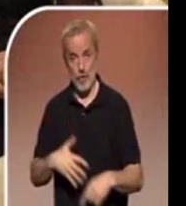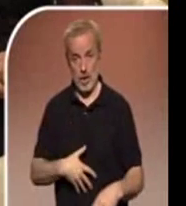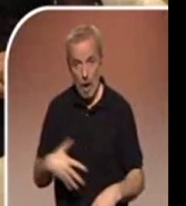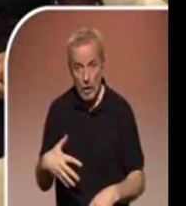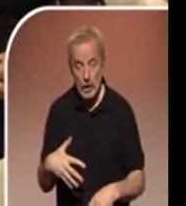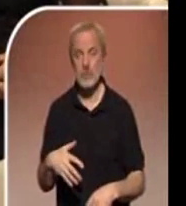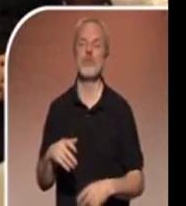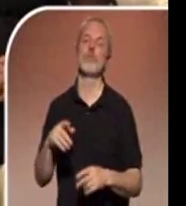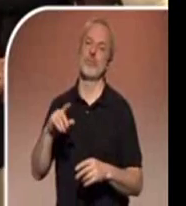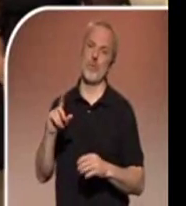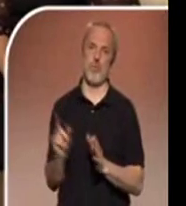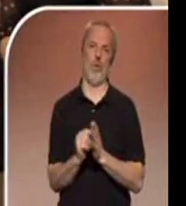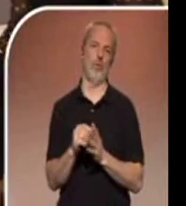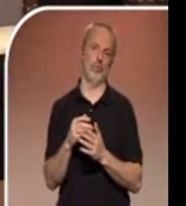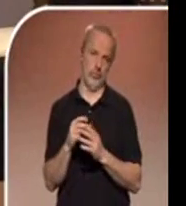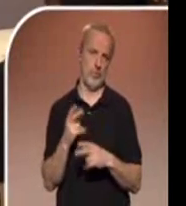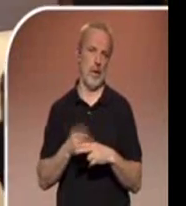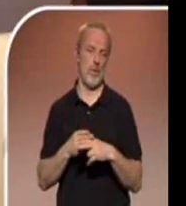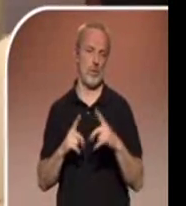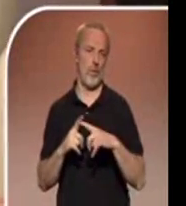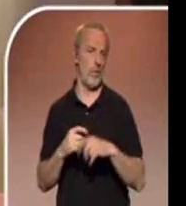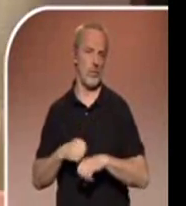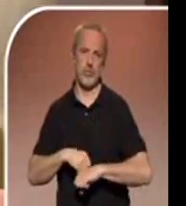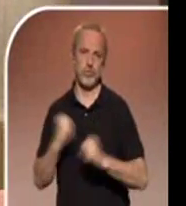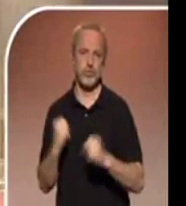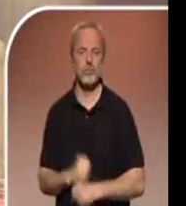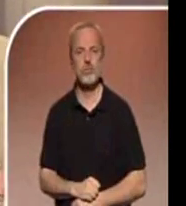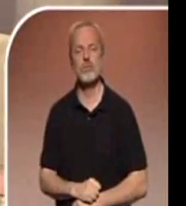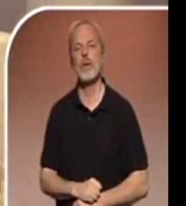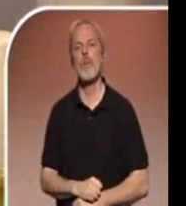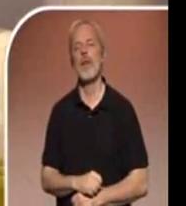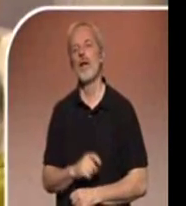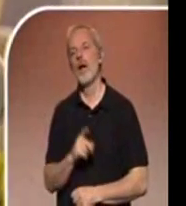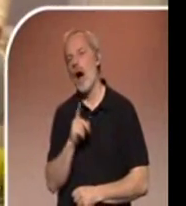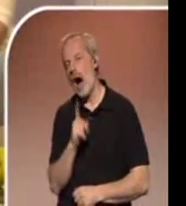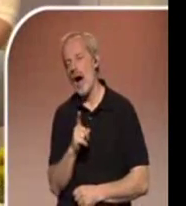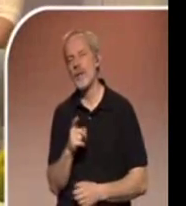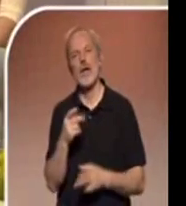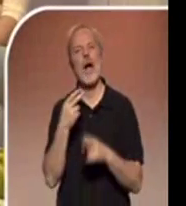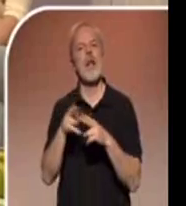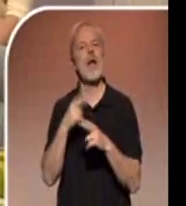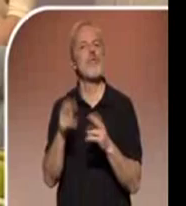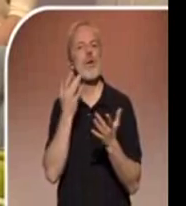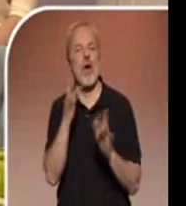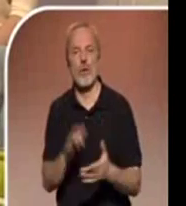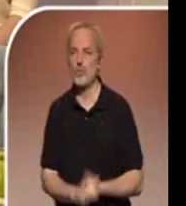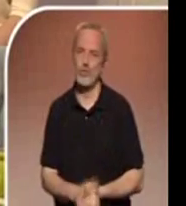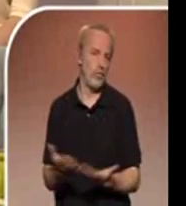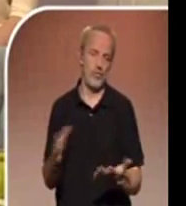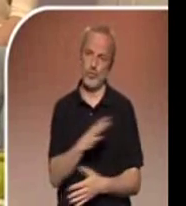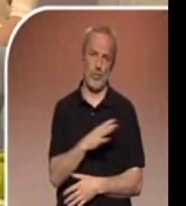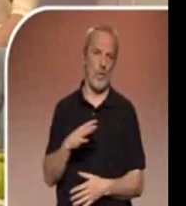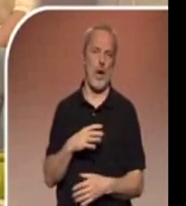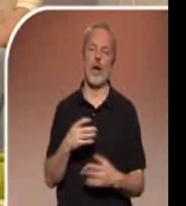jsou možnosti léčby? Tak léčba je u nás dostupná jako kdekoliv